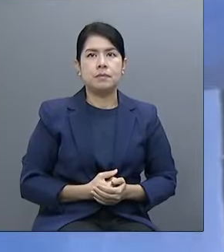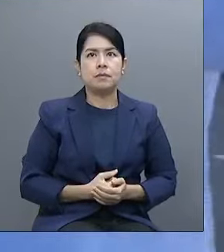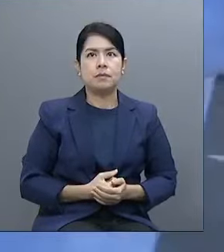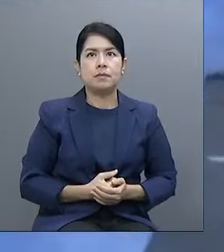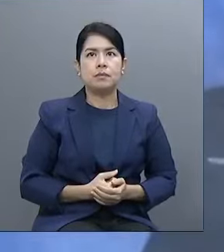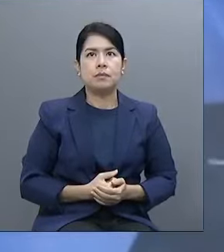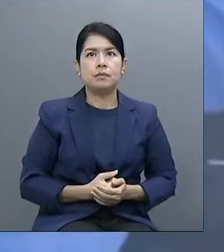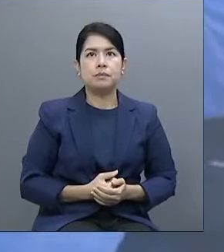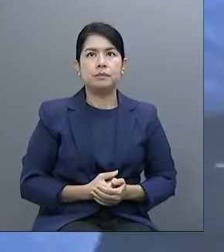ค่ะ